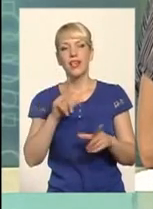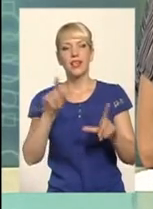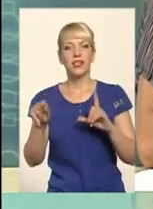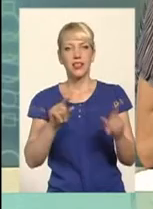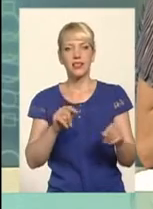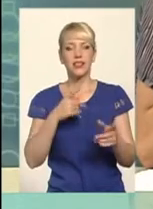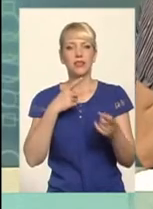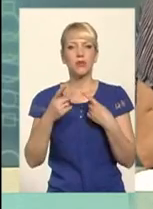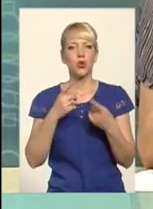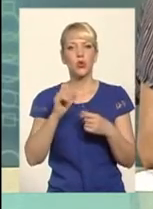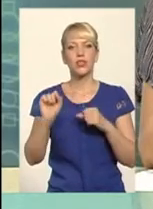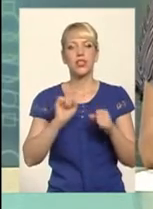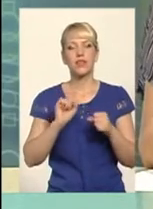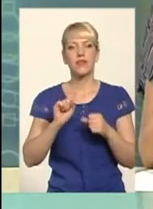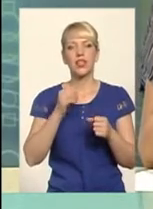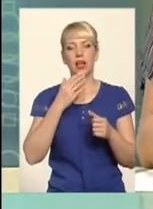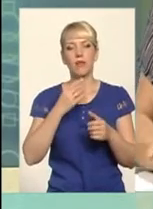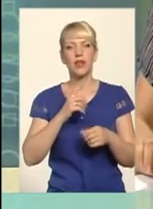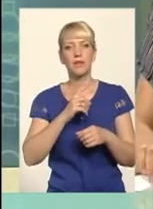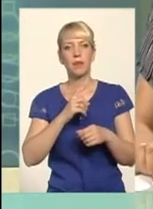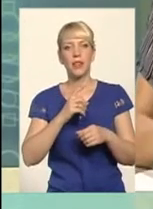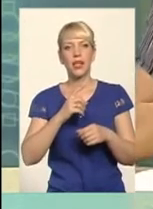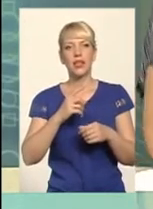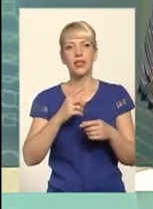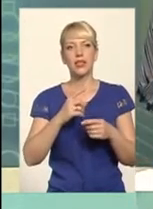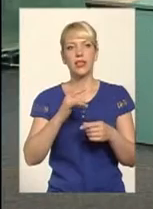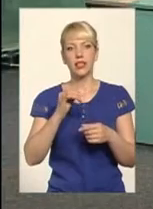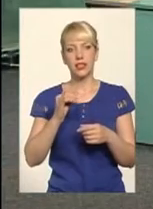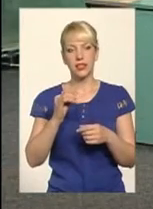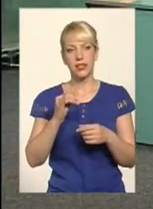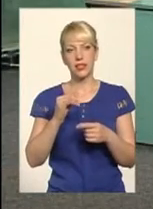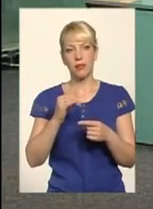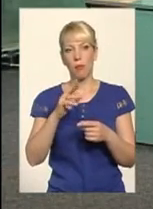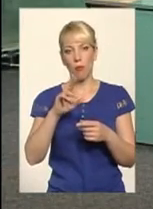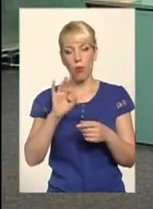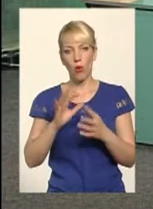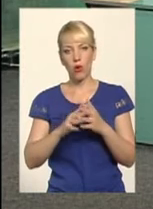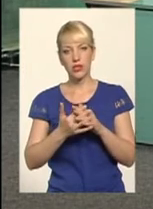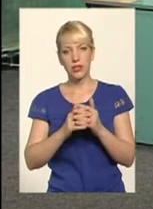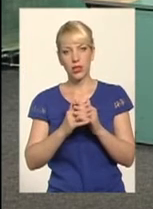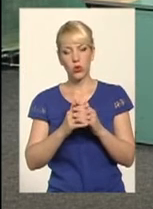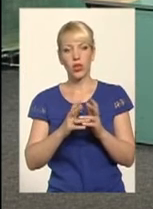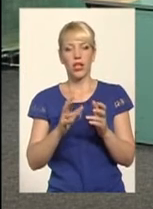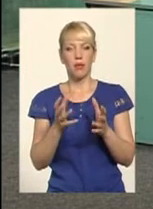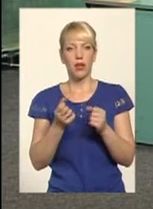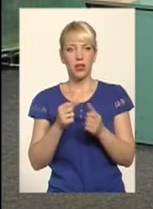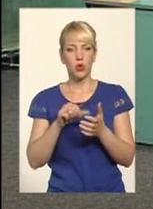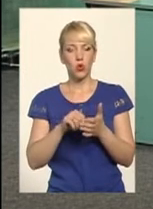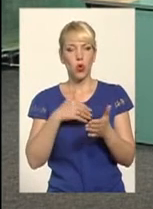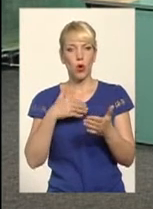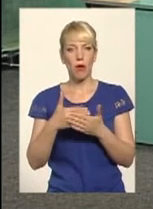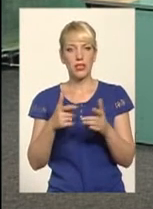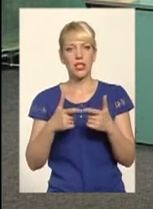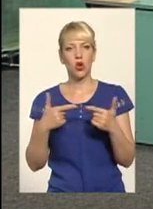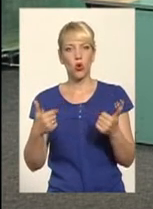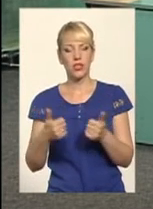з керівниками в силу своєї громадської позиції, громадянської позиції, в силу участі в громадських організаціях, чи виросла